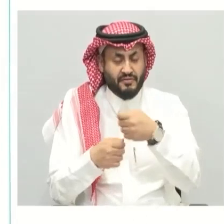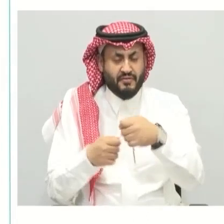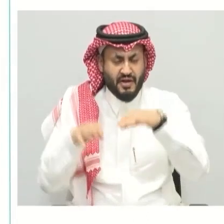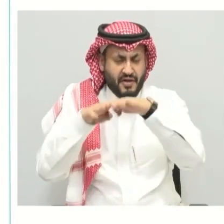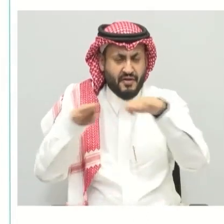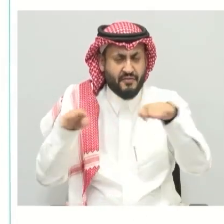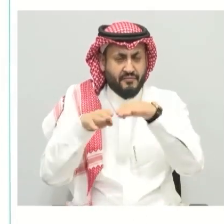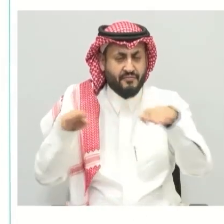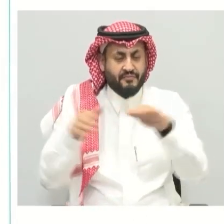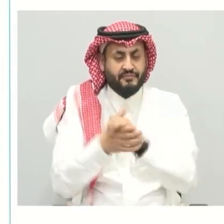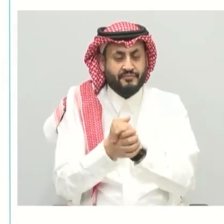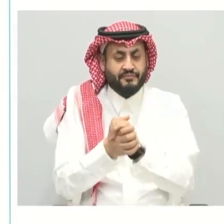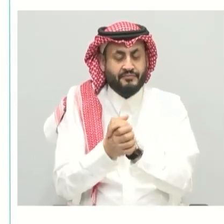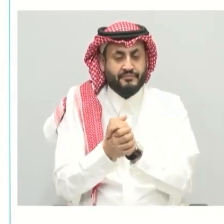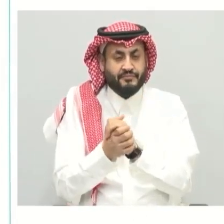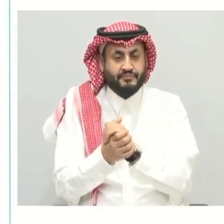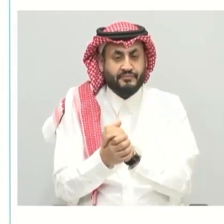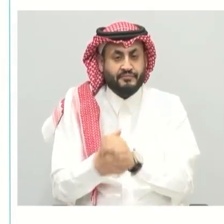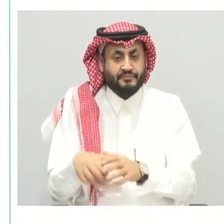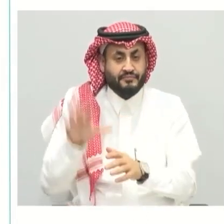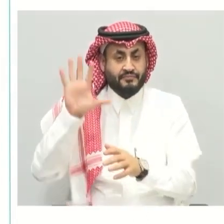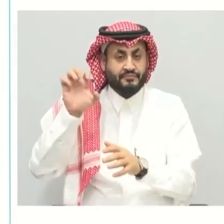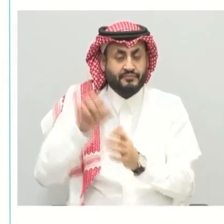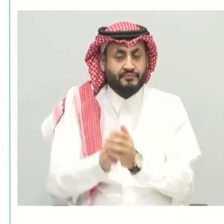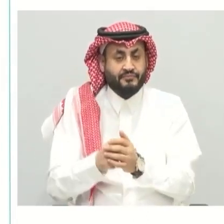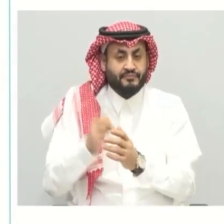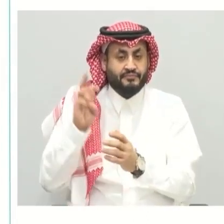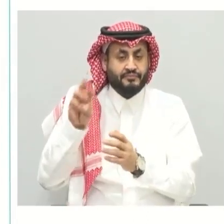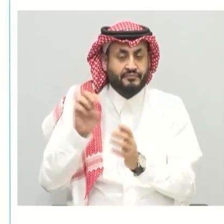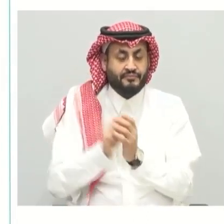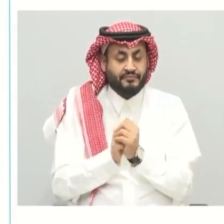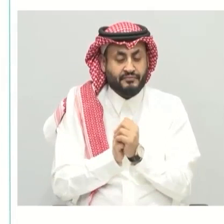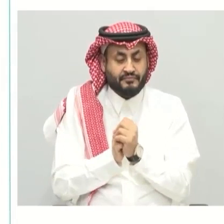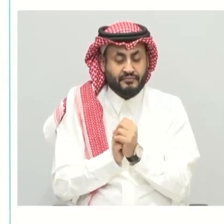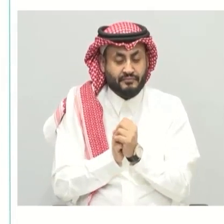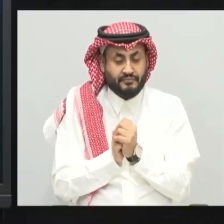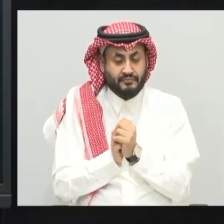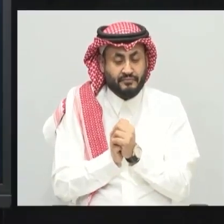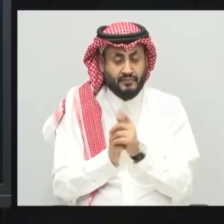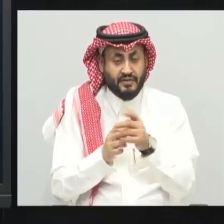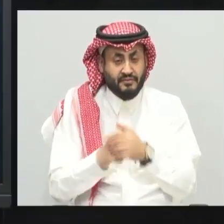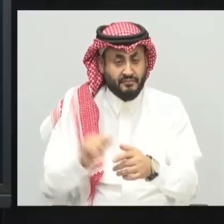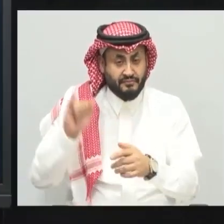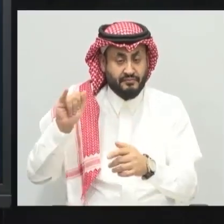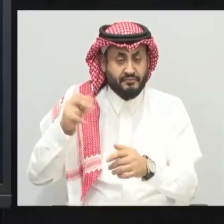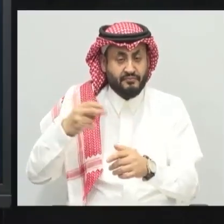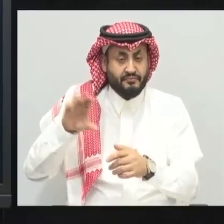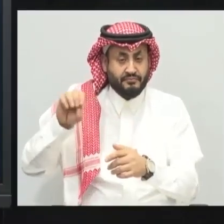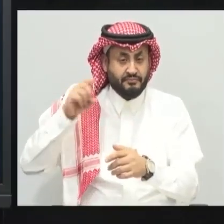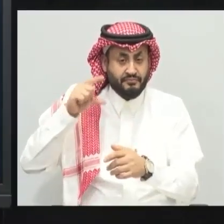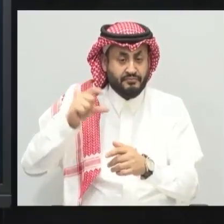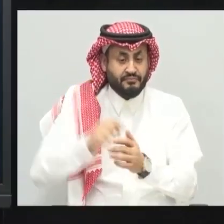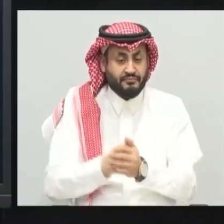تمويلي لا يتعدى 500000 ريال سعودي نلاحظ هذا المعهد الذي يساعد